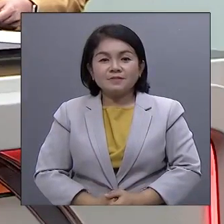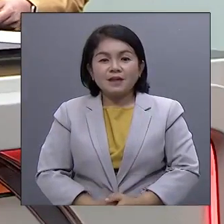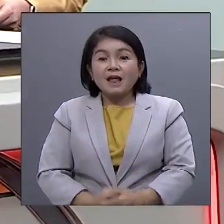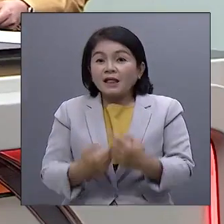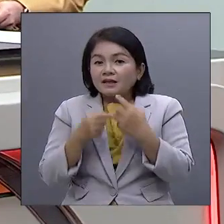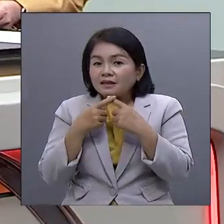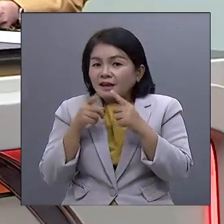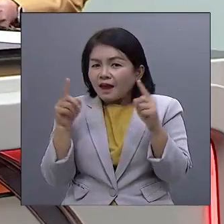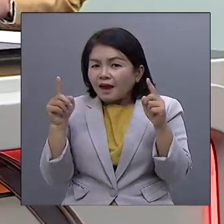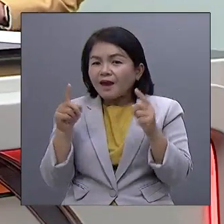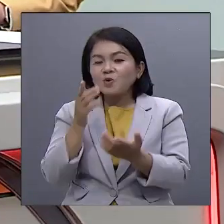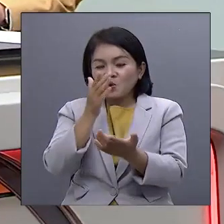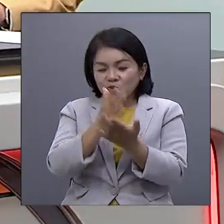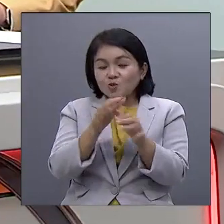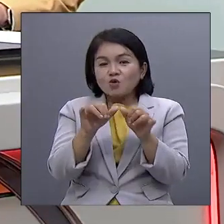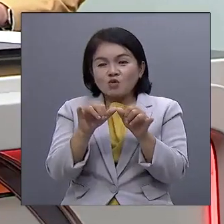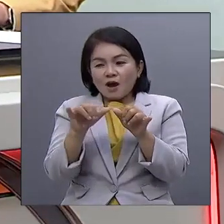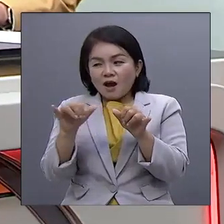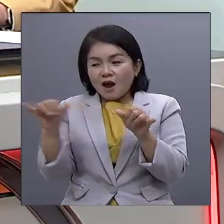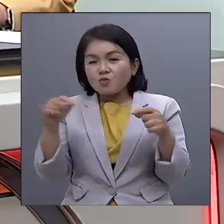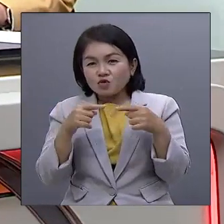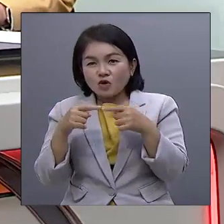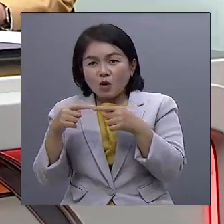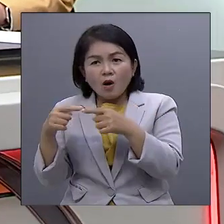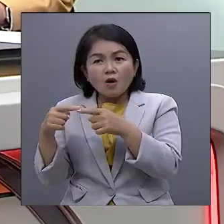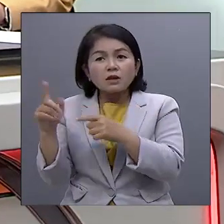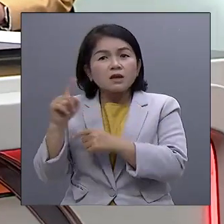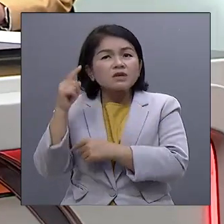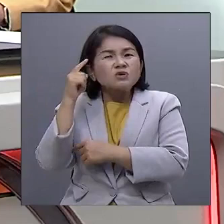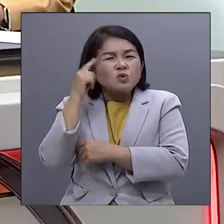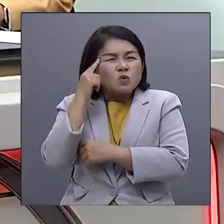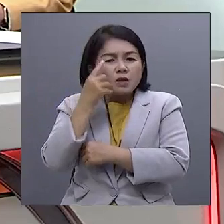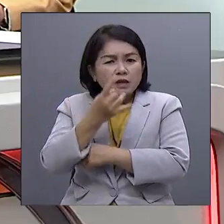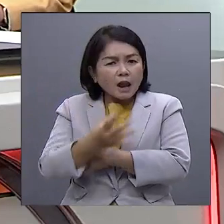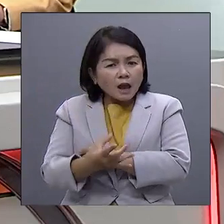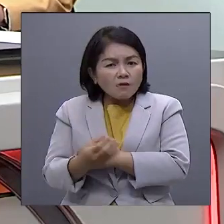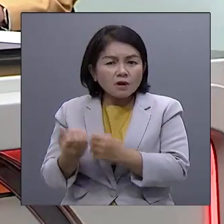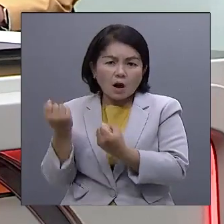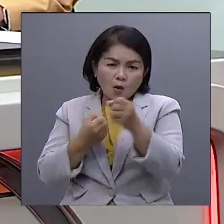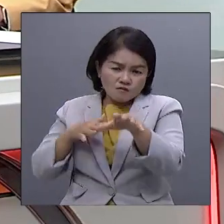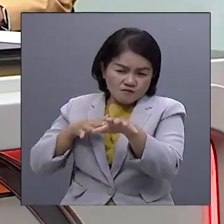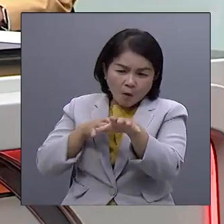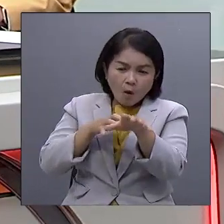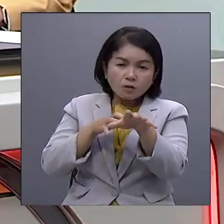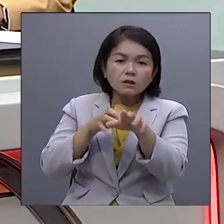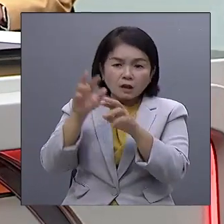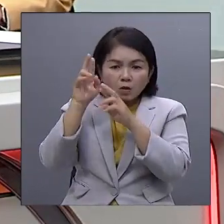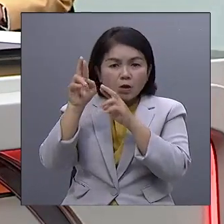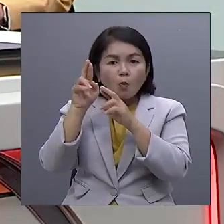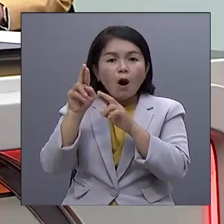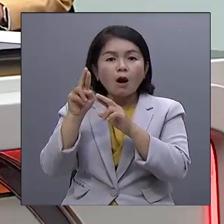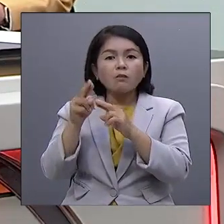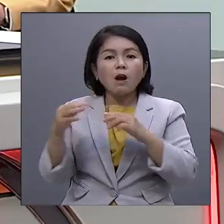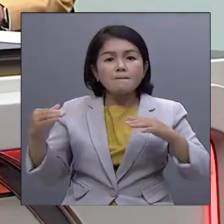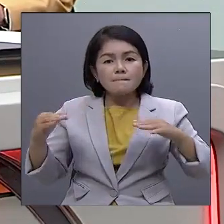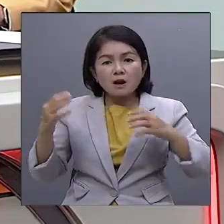แต่ในช่วงวันหยุดยาวติดต่อกันหลายๆวันแบบนี้เรื่องนึงที่ต้องคำนึงนั่นก็คือการเกิดอุบัติเหตุนะคะแล้วพอมีอุบัติเหตุเกิดขึ้น